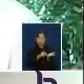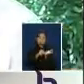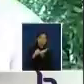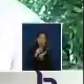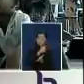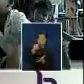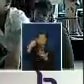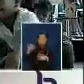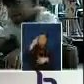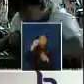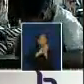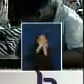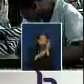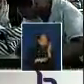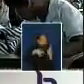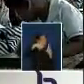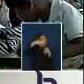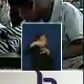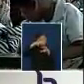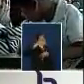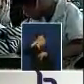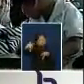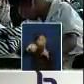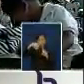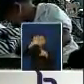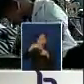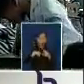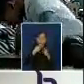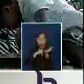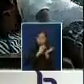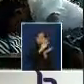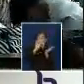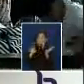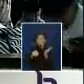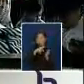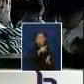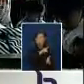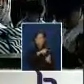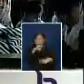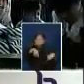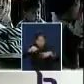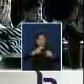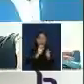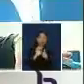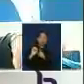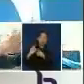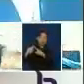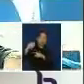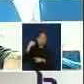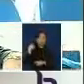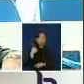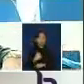ป็นพันแห่งนะเพื่อที่จะให้องค์ความรู้ด้วยและให้การดูแล ก็คือตอนนี้โรงพยาบาลทั่วประเทศไทย